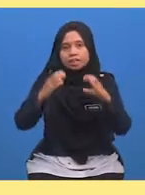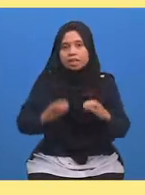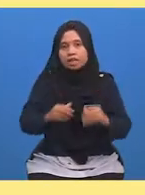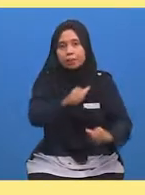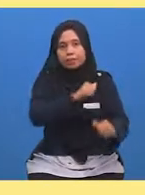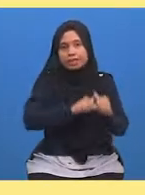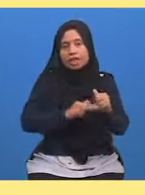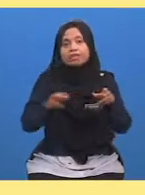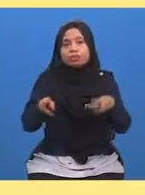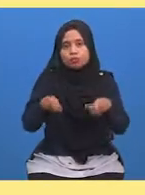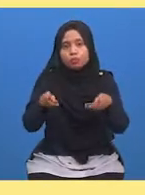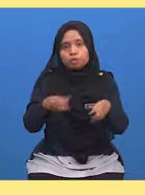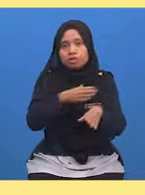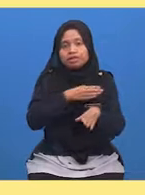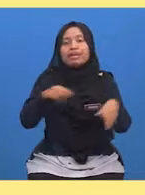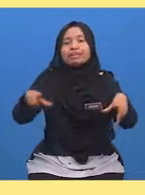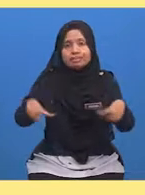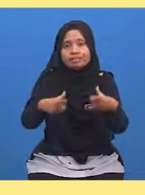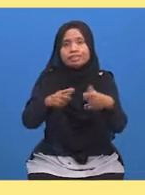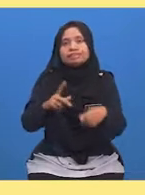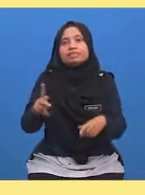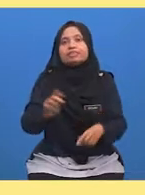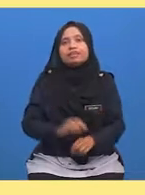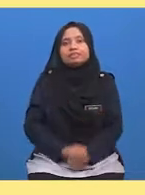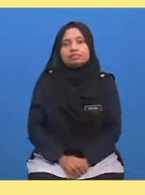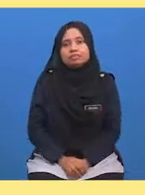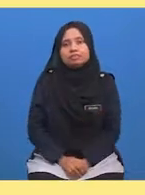perniagaan diuruskan dan dilaksanakan.